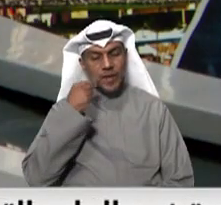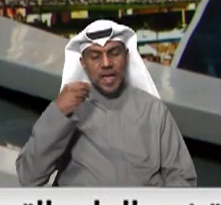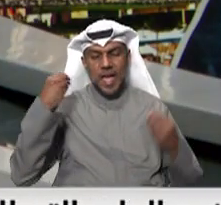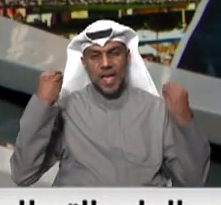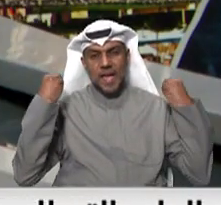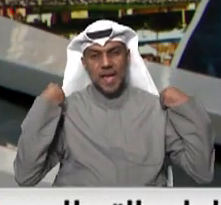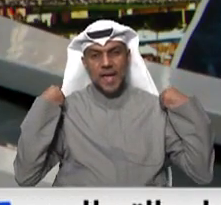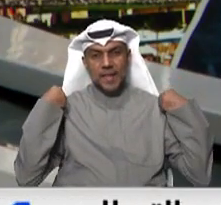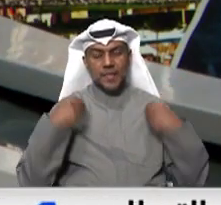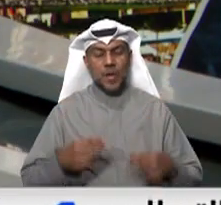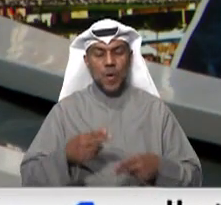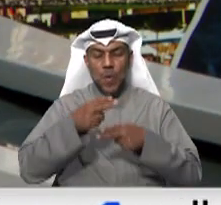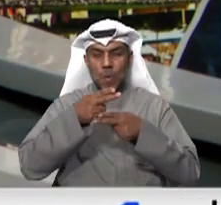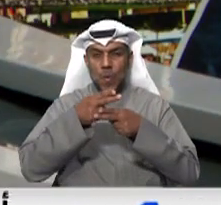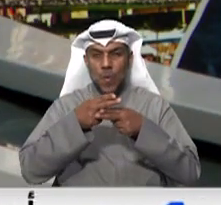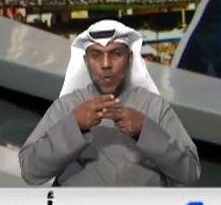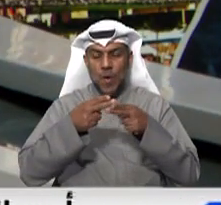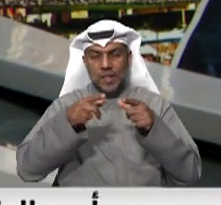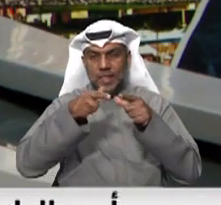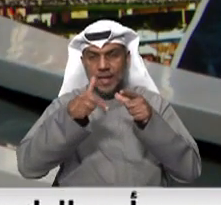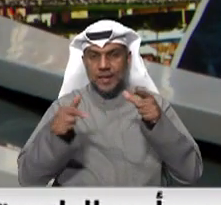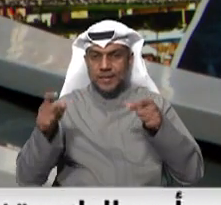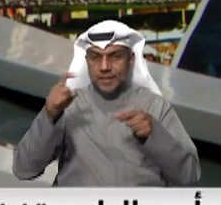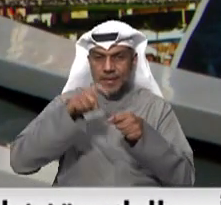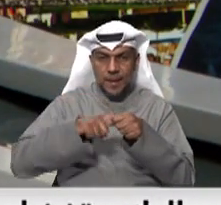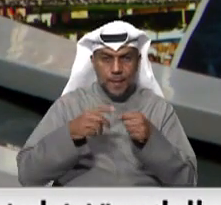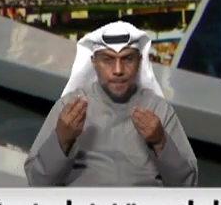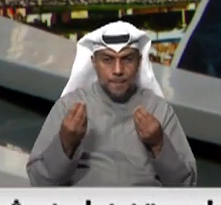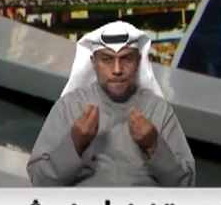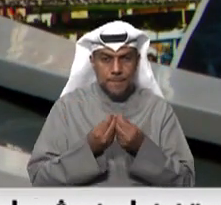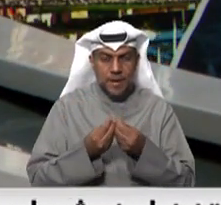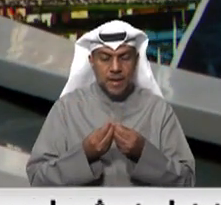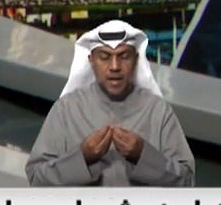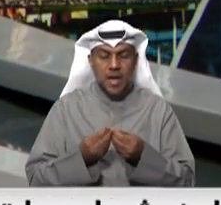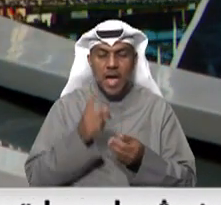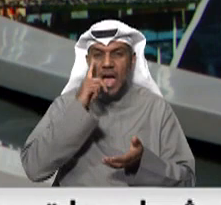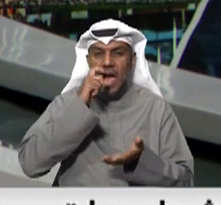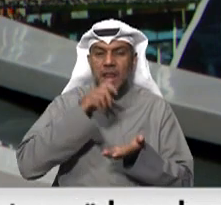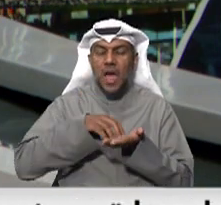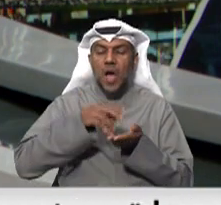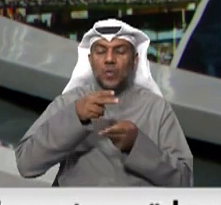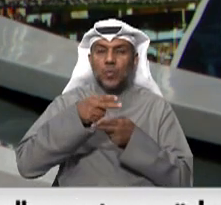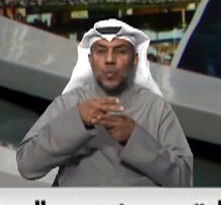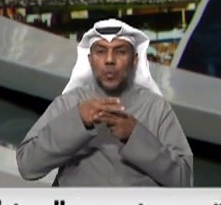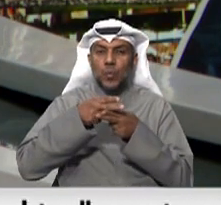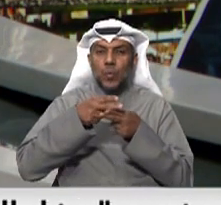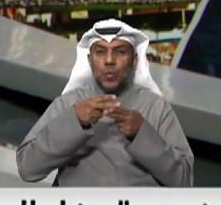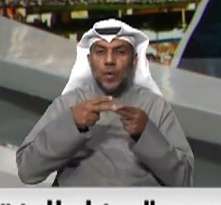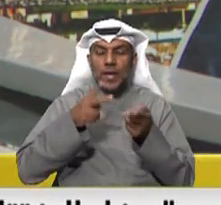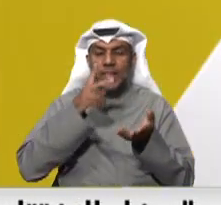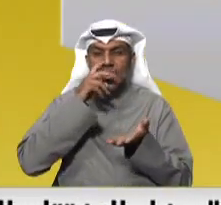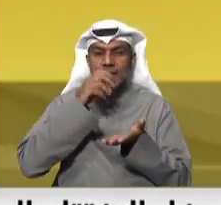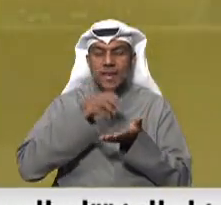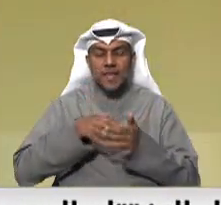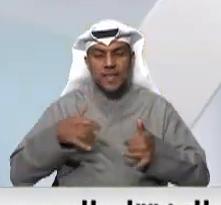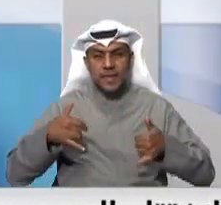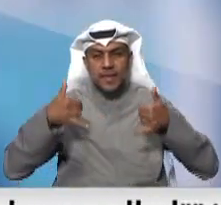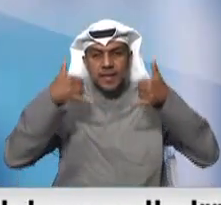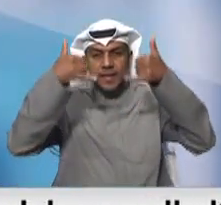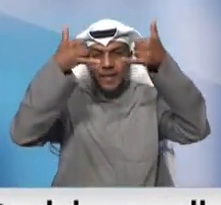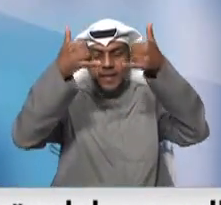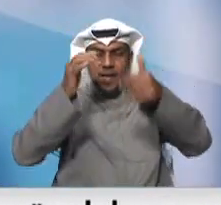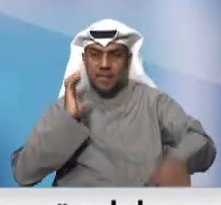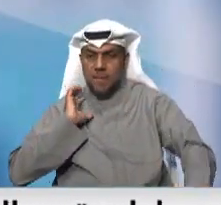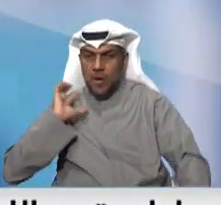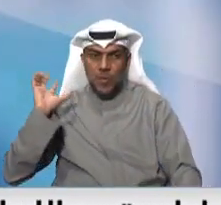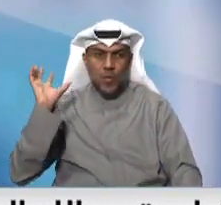مشاركه الكويتيه في البطوله الخليجيه حيث يدافع نادي الكويت اليوم عن لقب هذه البطوله للانديه ابطال الكؤوس لكره اليد عندما يواجه